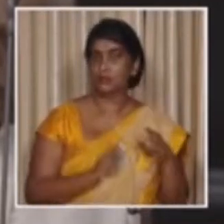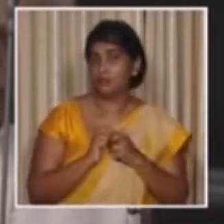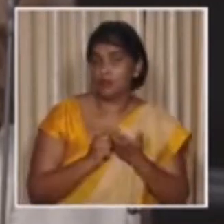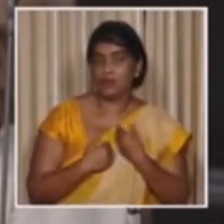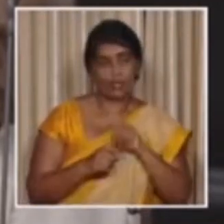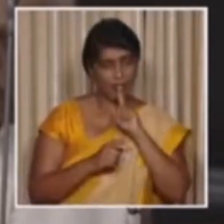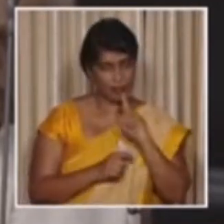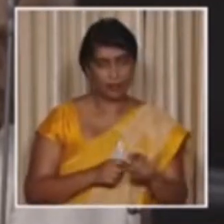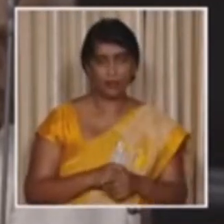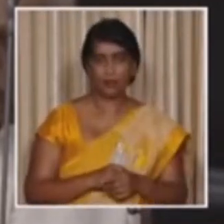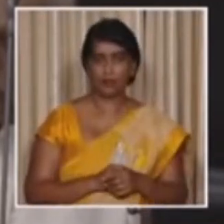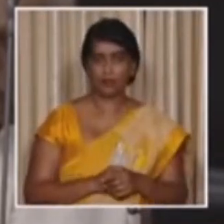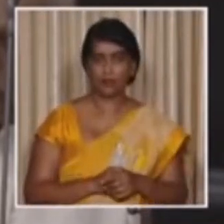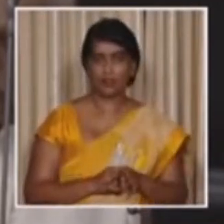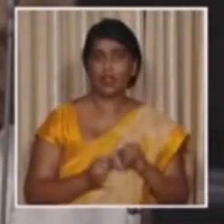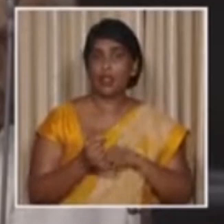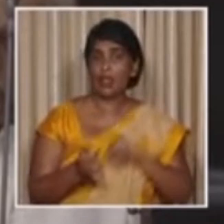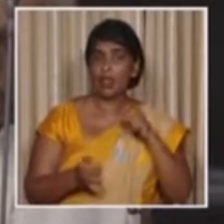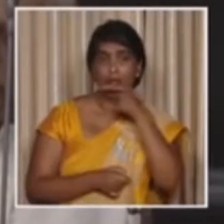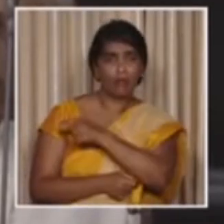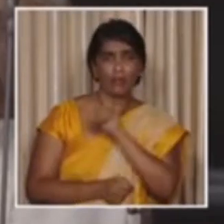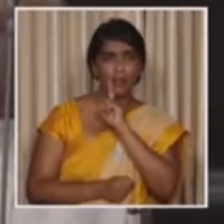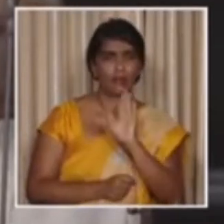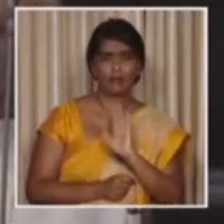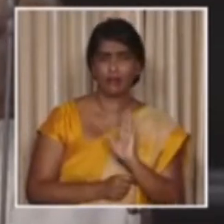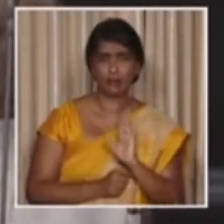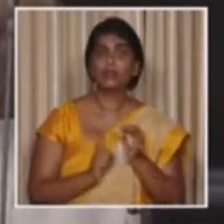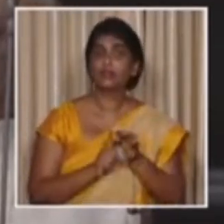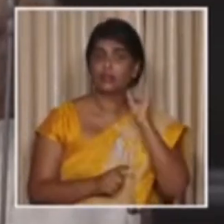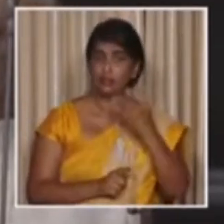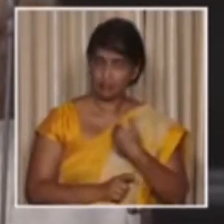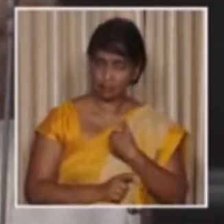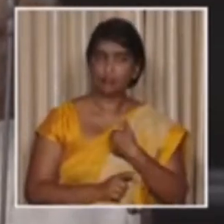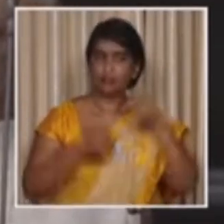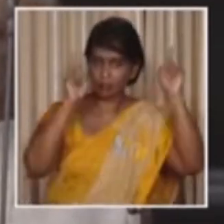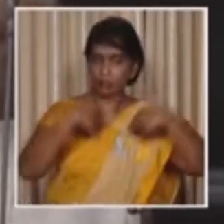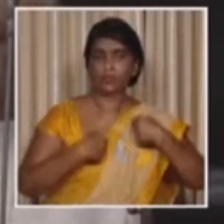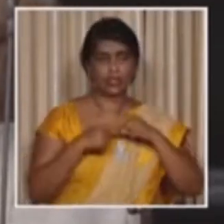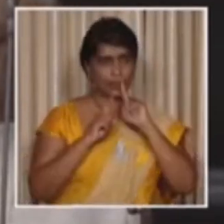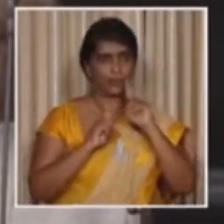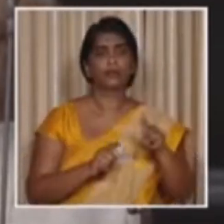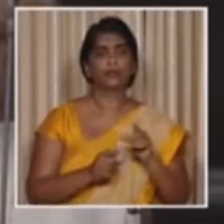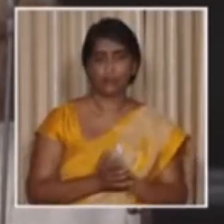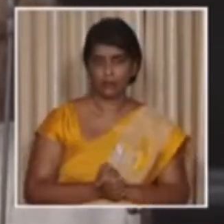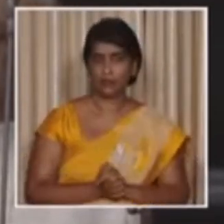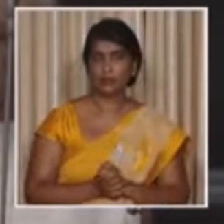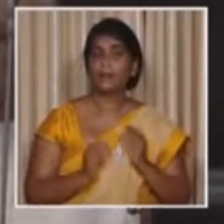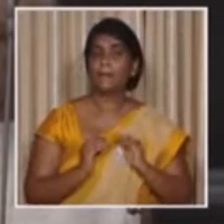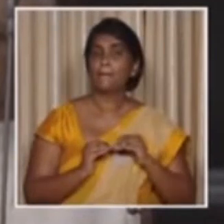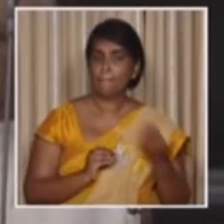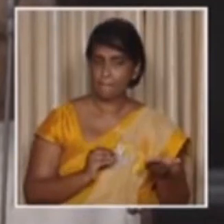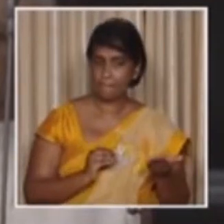කියලා. ඉතින් ඒ මේ ලේකම්තුමාට කියන්න වැඩක් නැහැ. ජනාධිපතියට මං කැඳවලා කියෙව්වා. ඊට පස්සේ